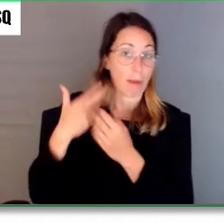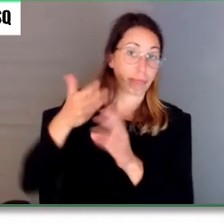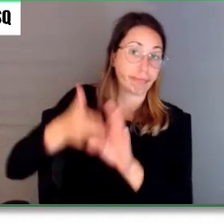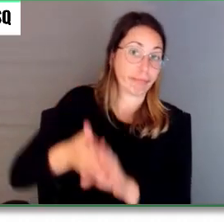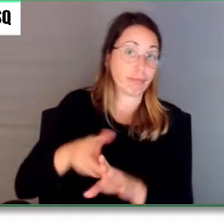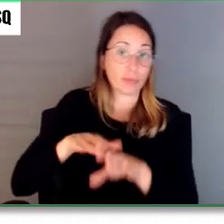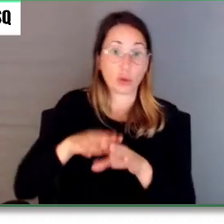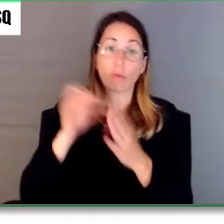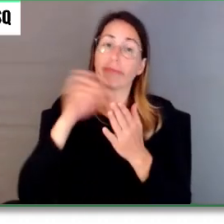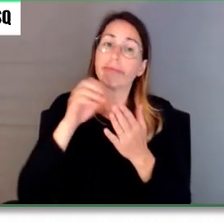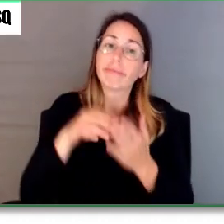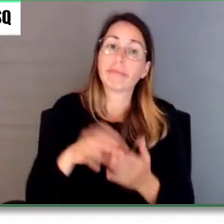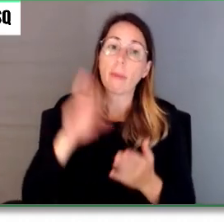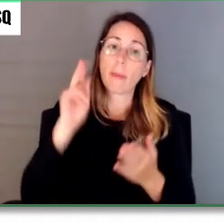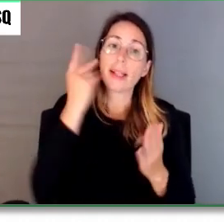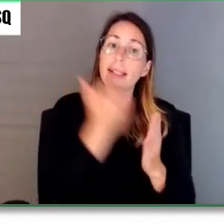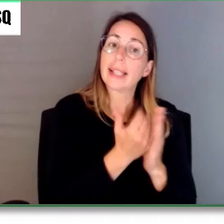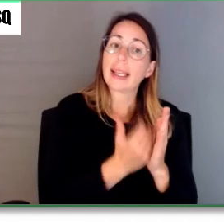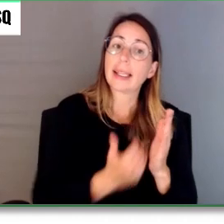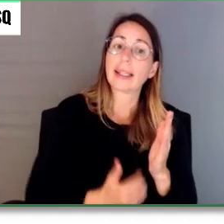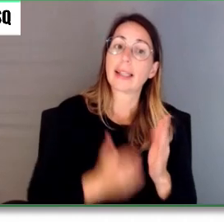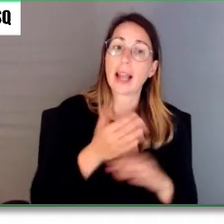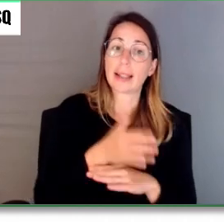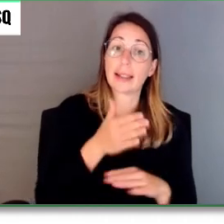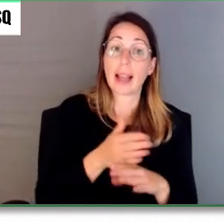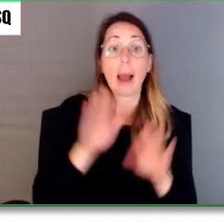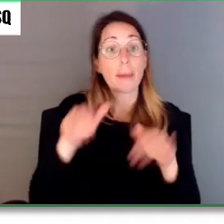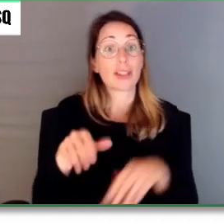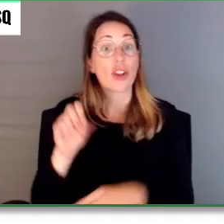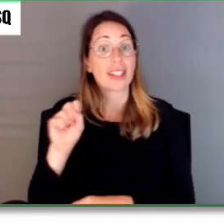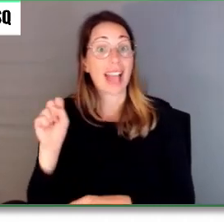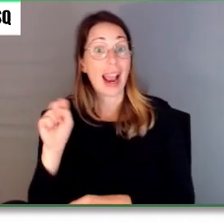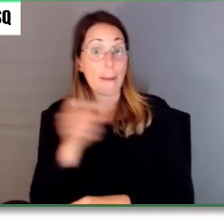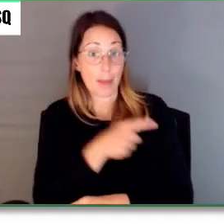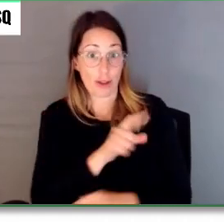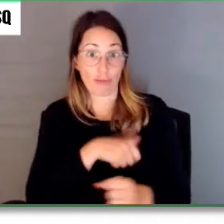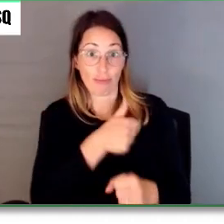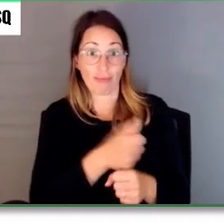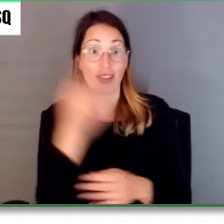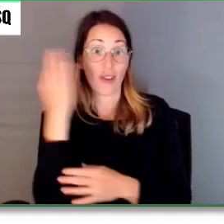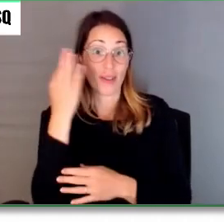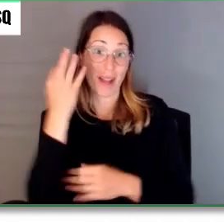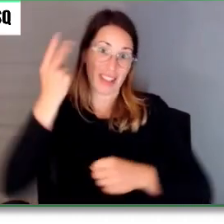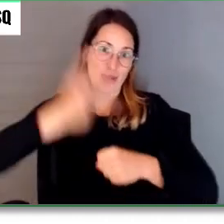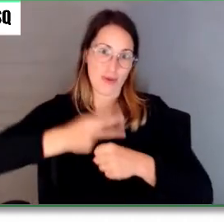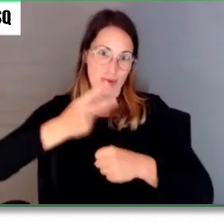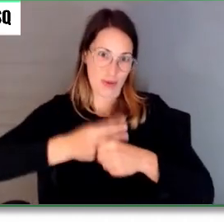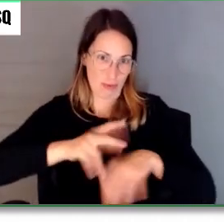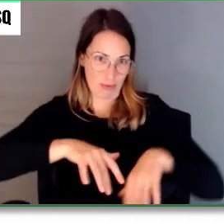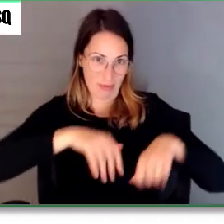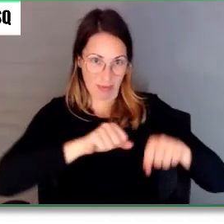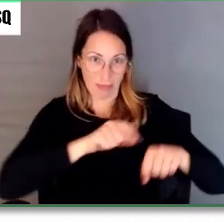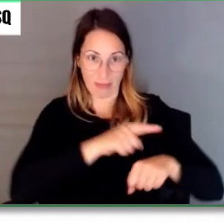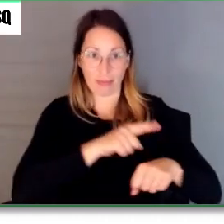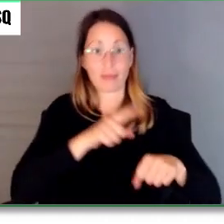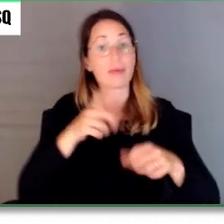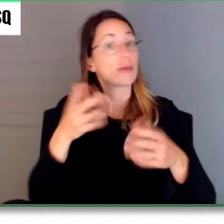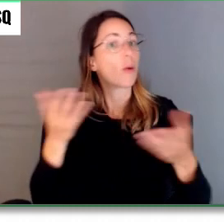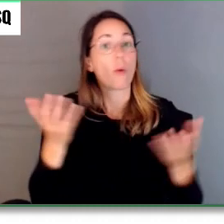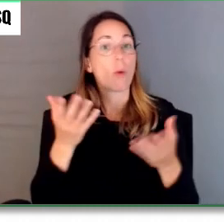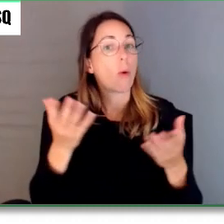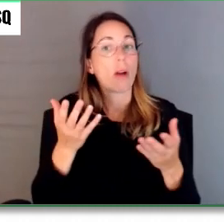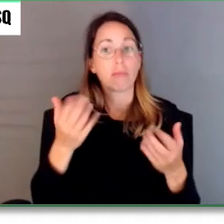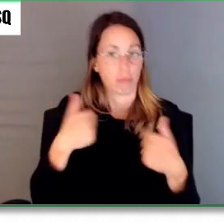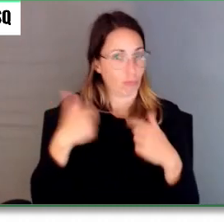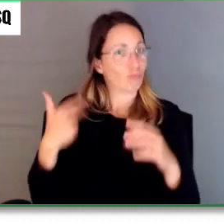et Simon a organisé une conférence formidable de 2 jours et on voulait, donc tout